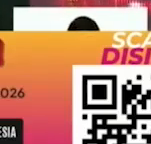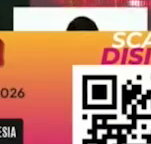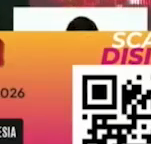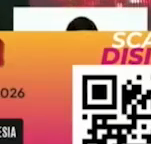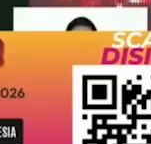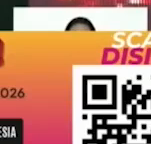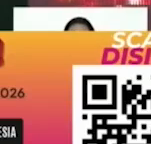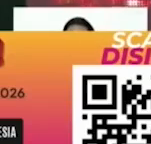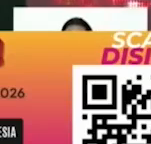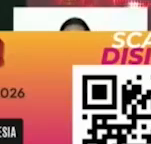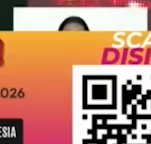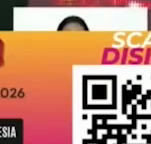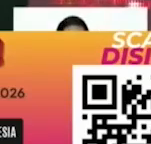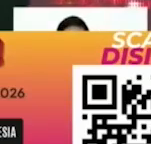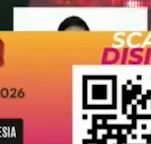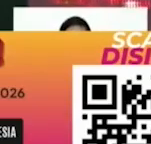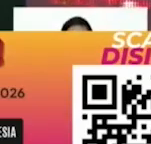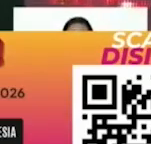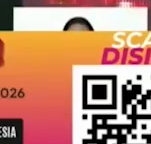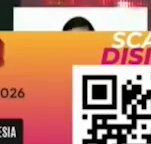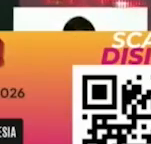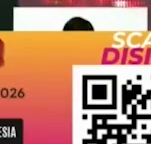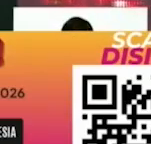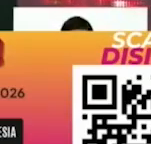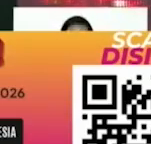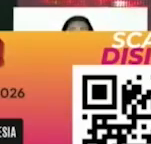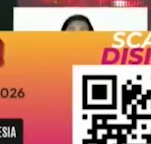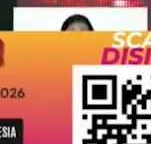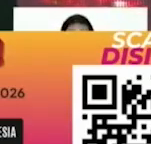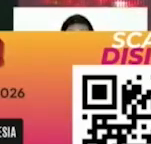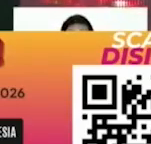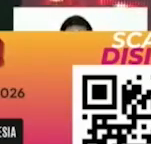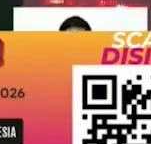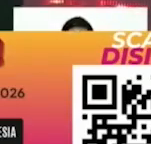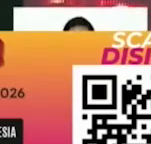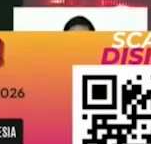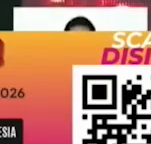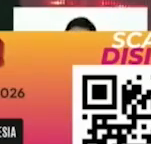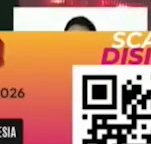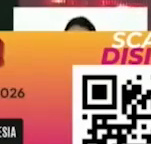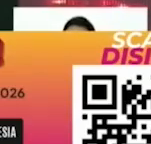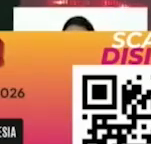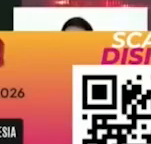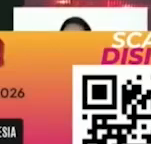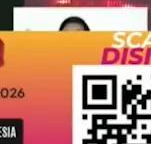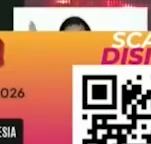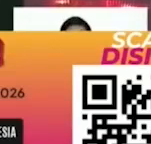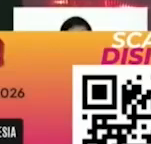yang inovatif Mandiri dan berkarakter dalam pembangunan berkelanjutan dan berkeadilan